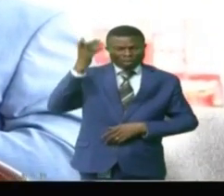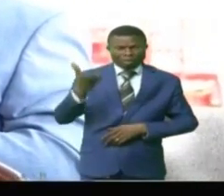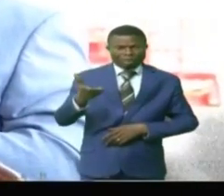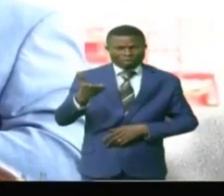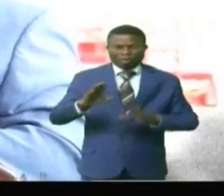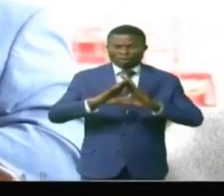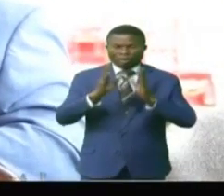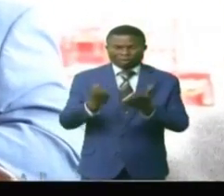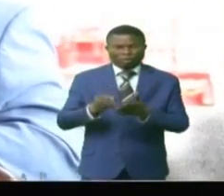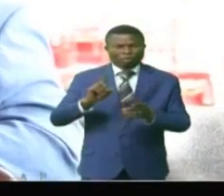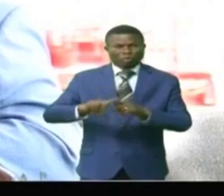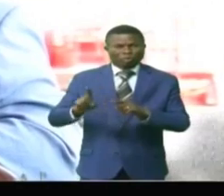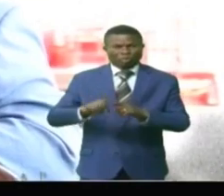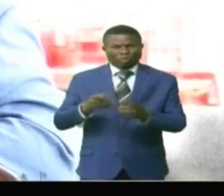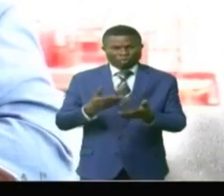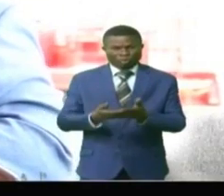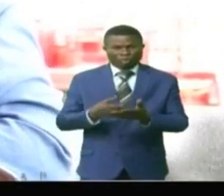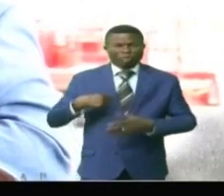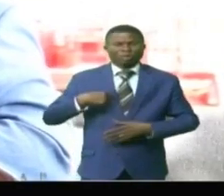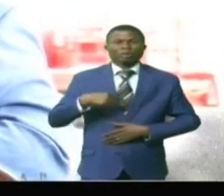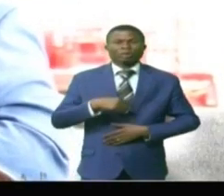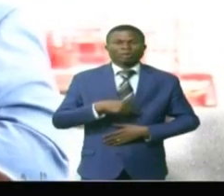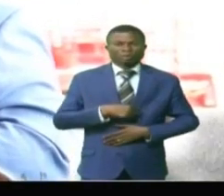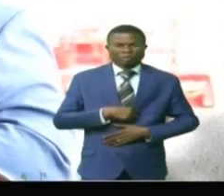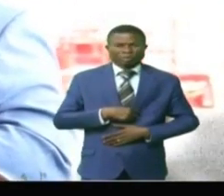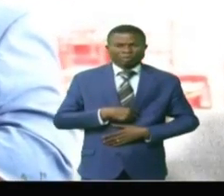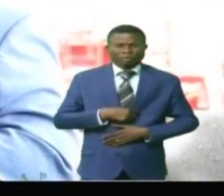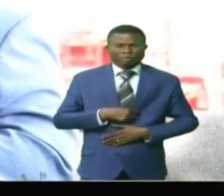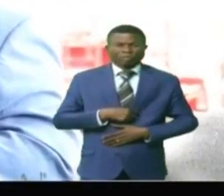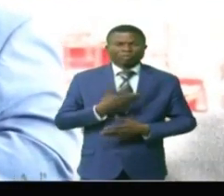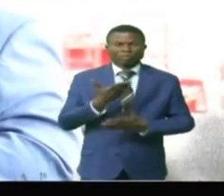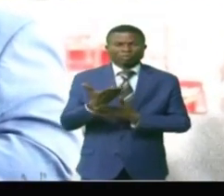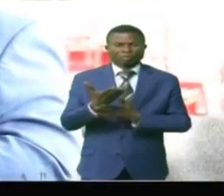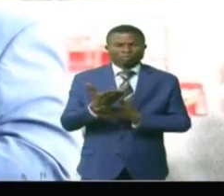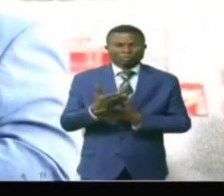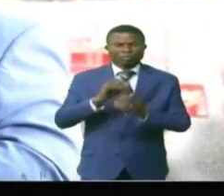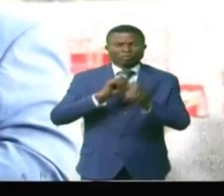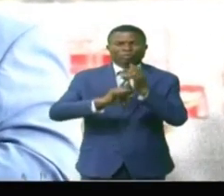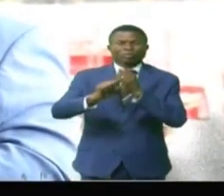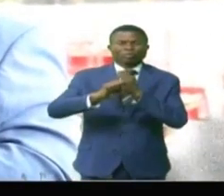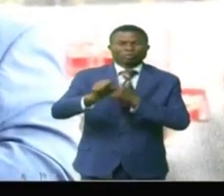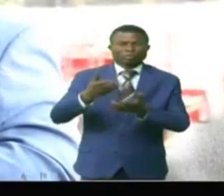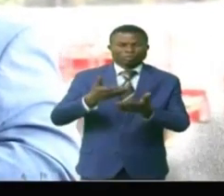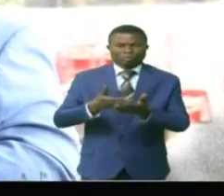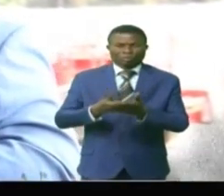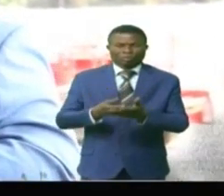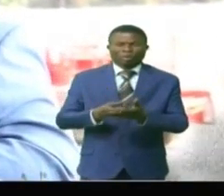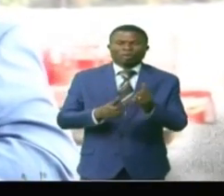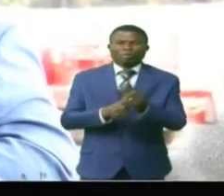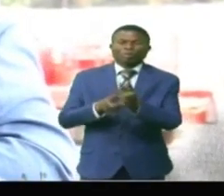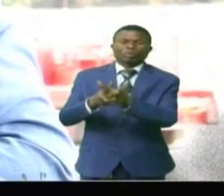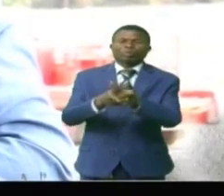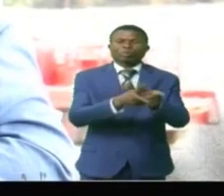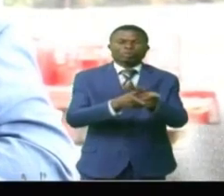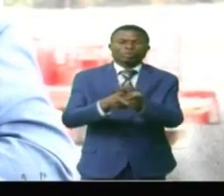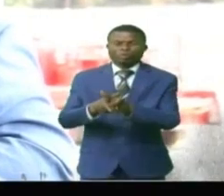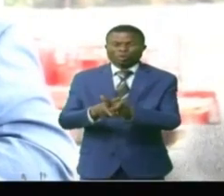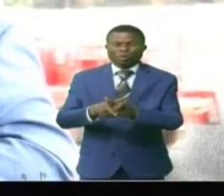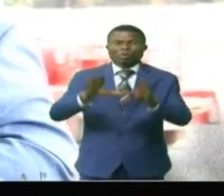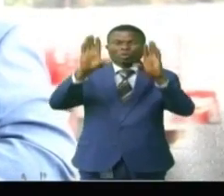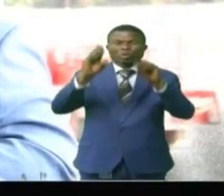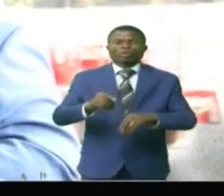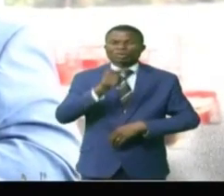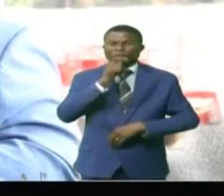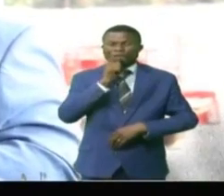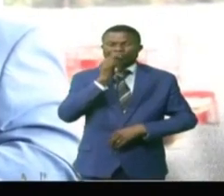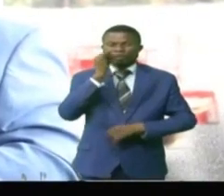tout genre, que nous avons implémenté cette convention de sa paix. Donc la belle promotion produit